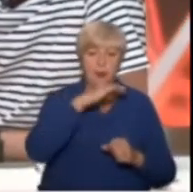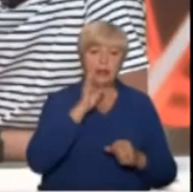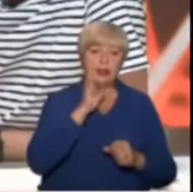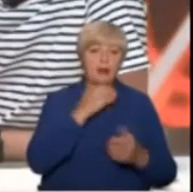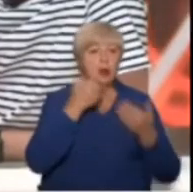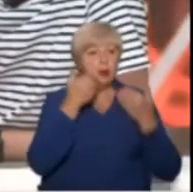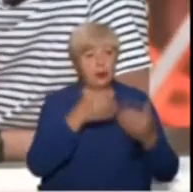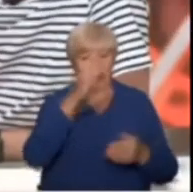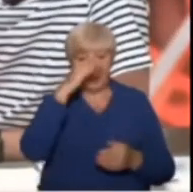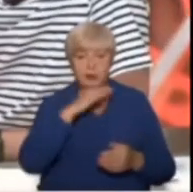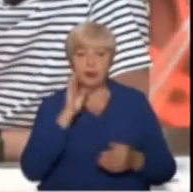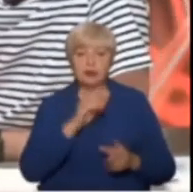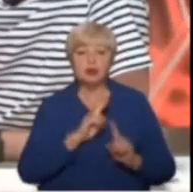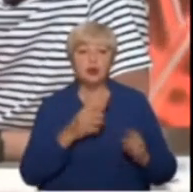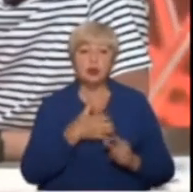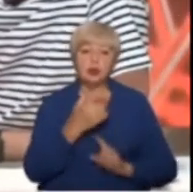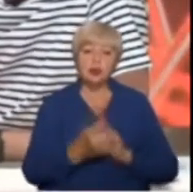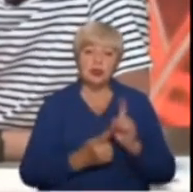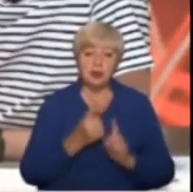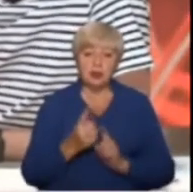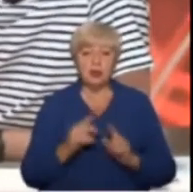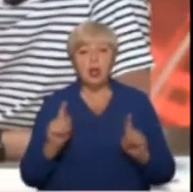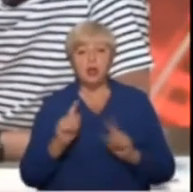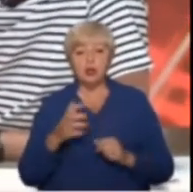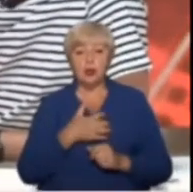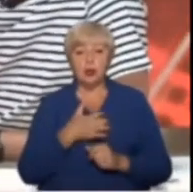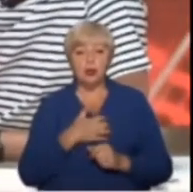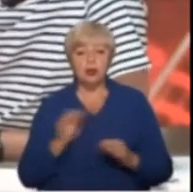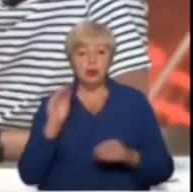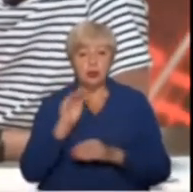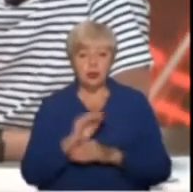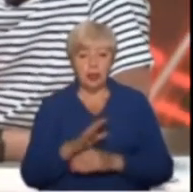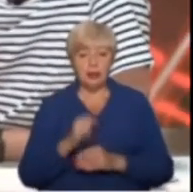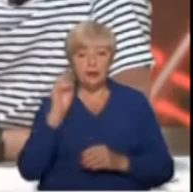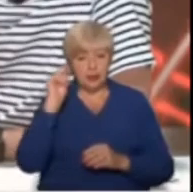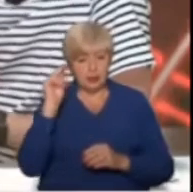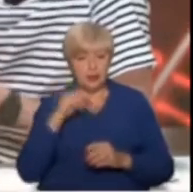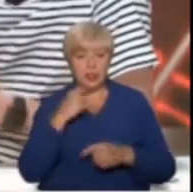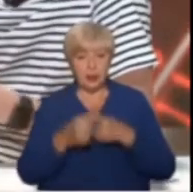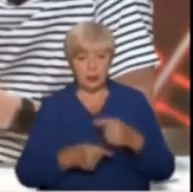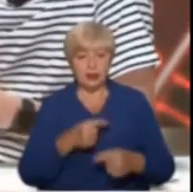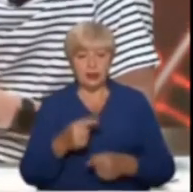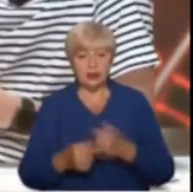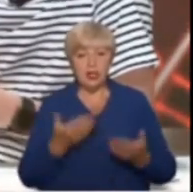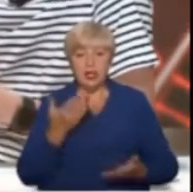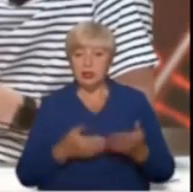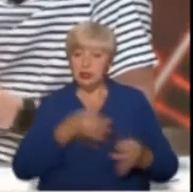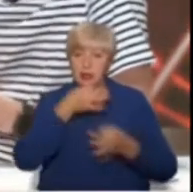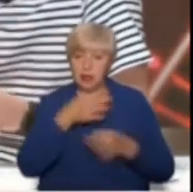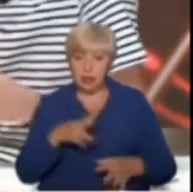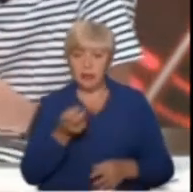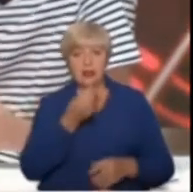змінити в освітньому процесі, ми питаємо, що вони хочуть додати в освітній процес, наприклад, якщо не влаштовує харчування у